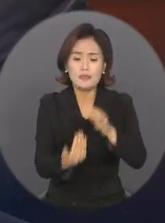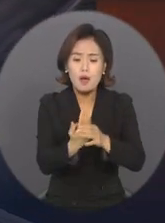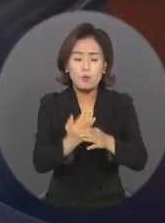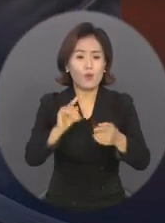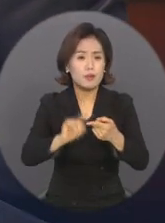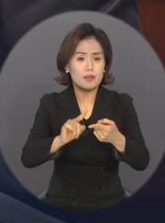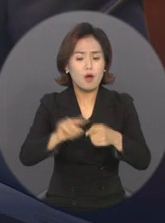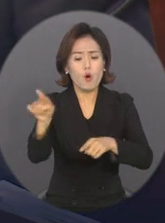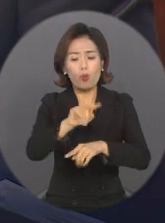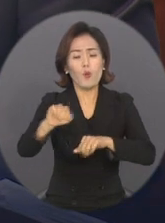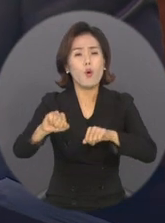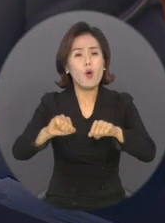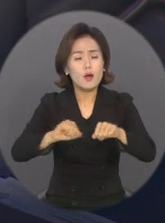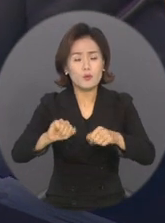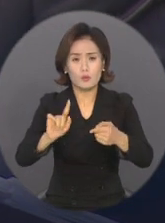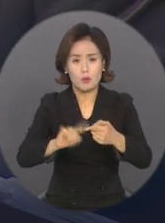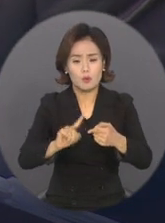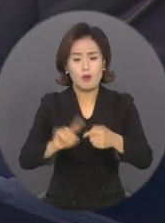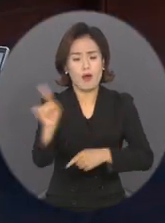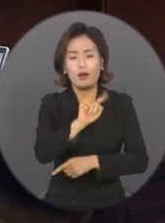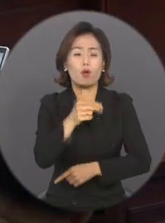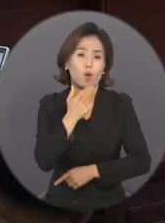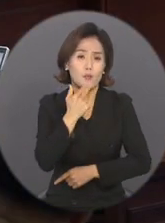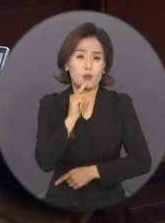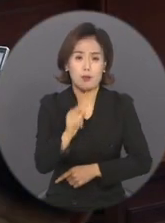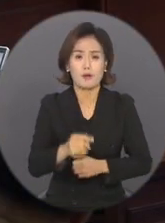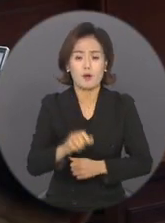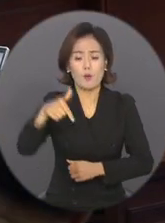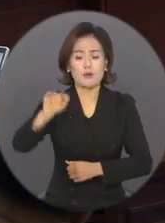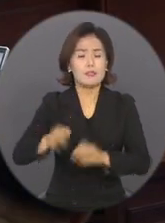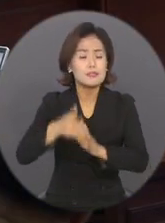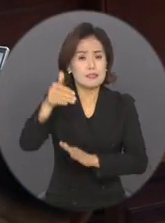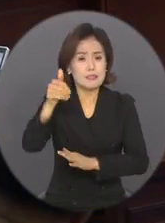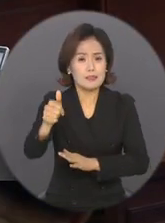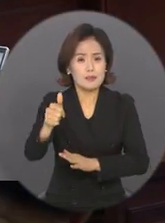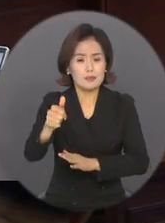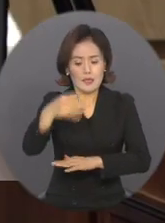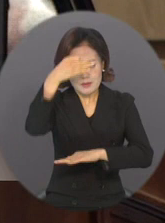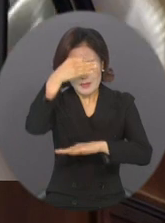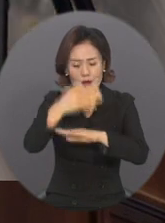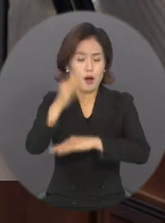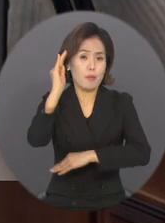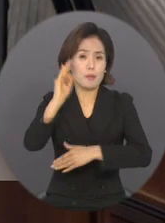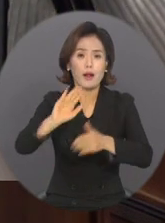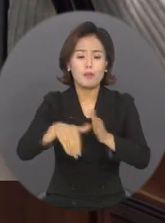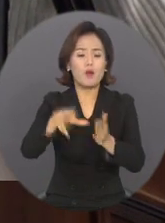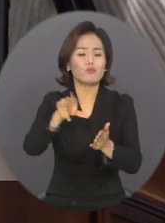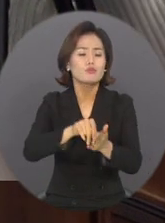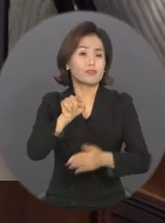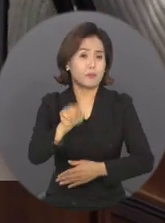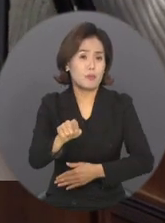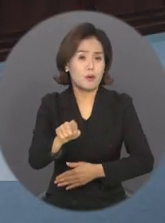어떤 현장 조치 방안도 정립된 게 없다고. 심지어 강기정 시장이 대시민 사과 브리핑을 하면서